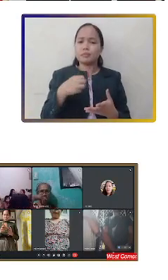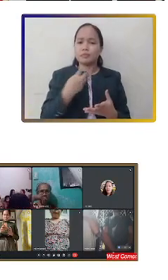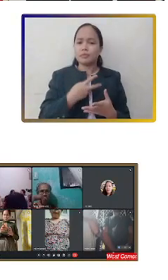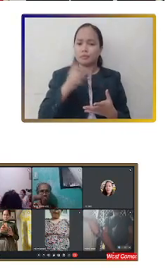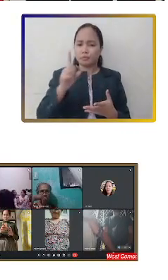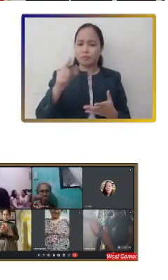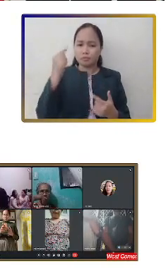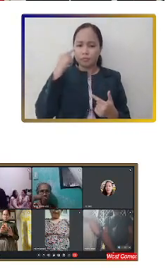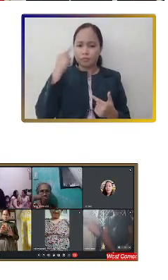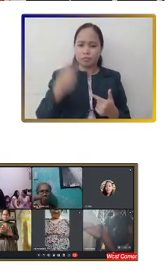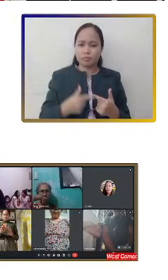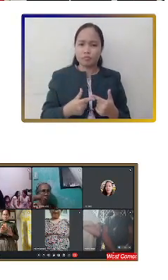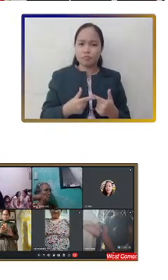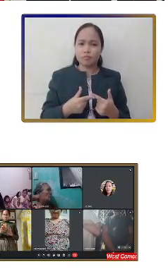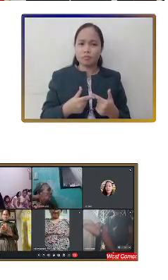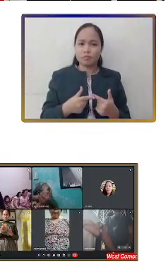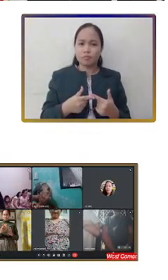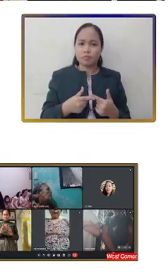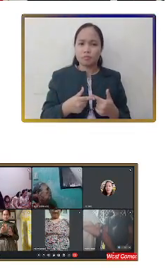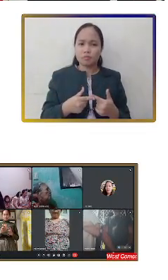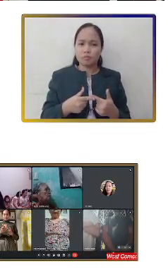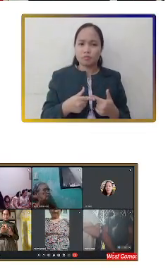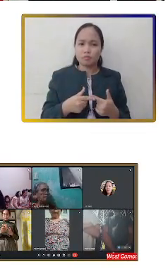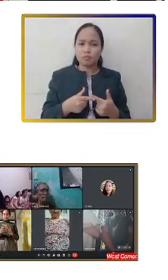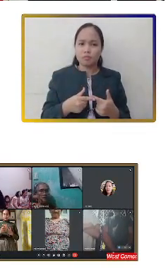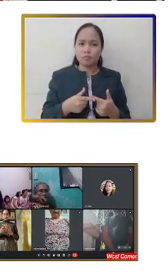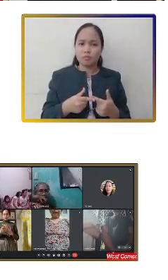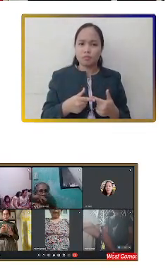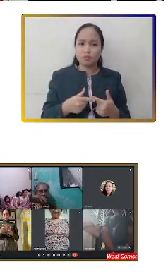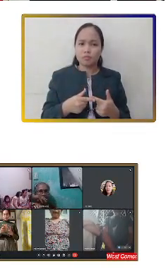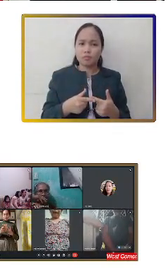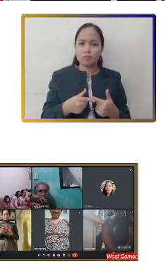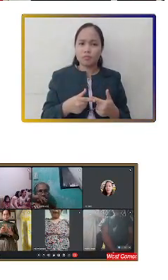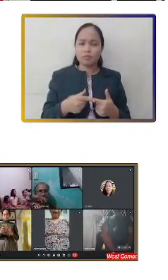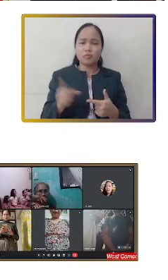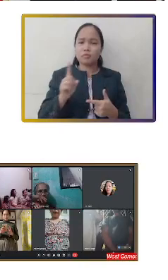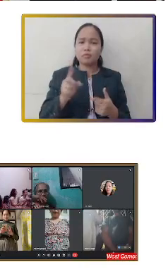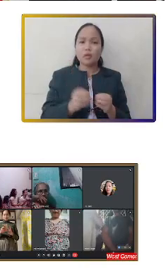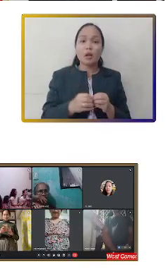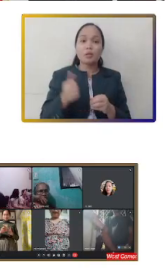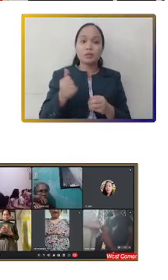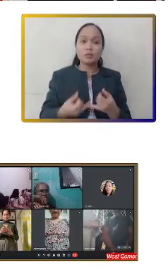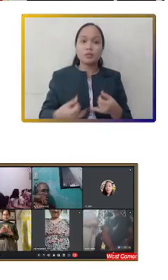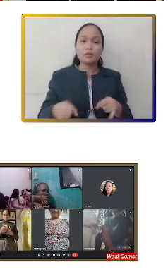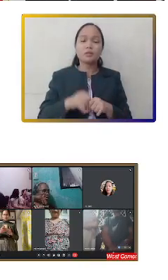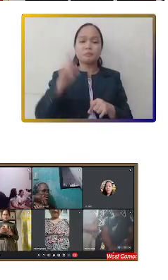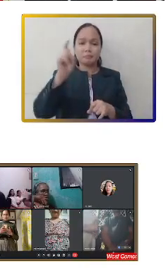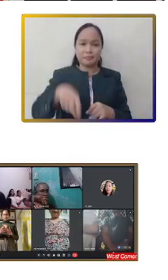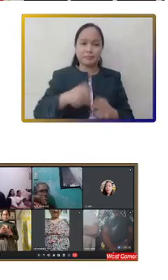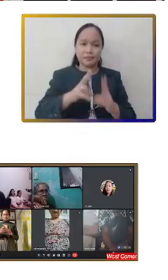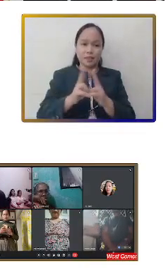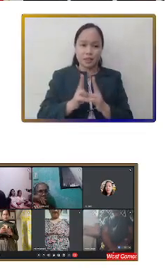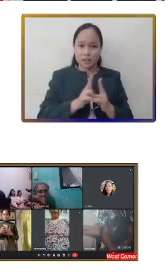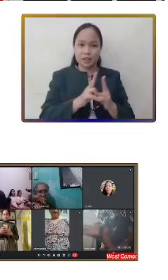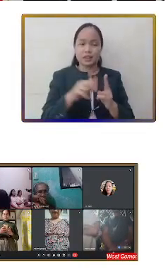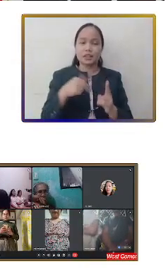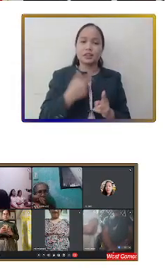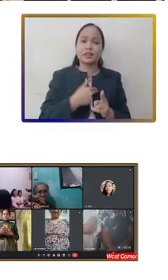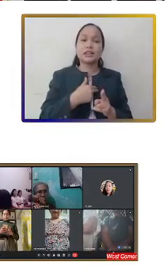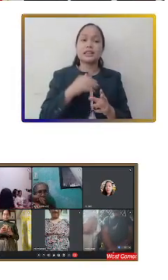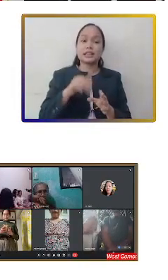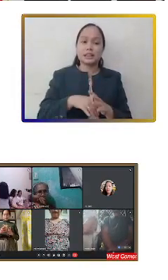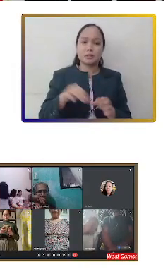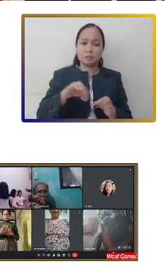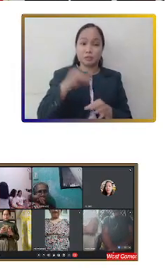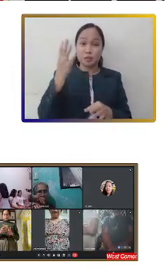palaguin po tayong lahat. You see, kaya nga po mga kapatid, ang pinaka-importante, we should be united in the Spirit. Because